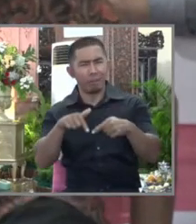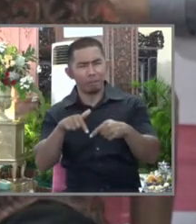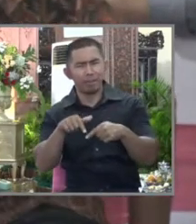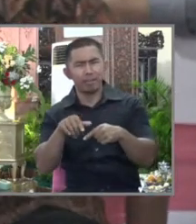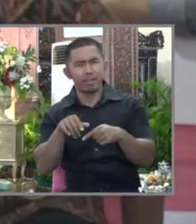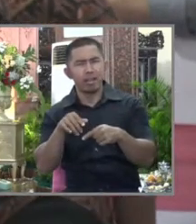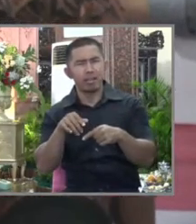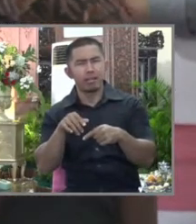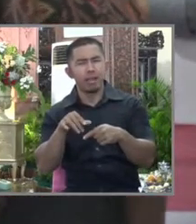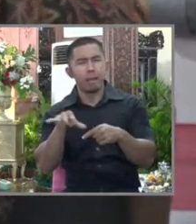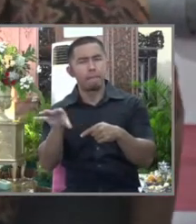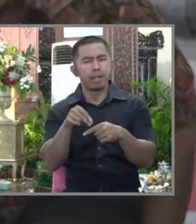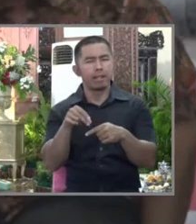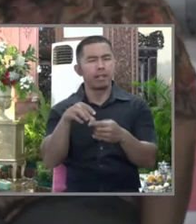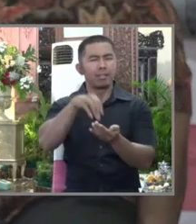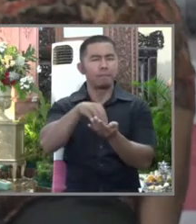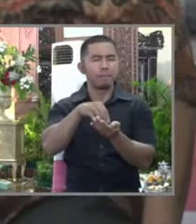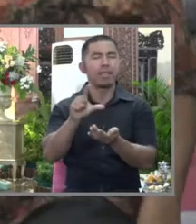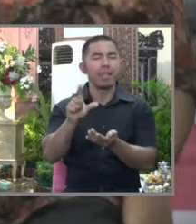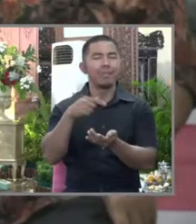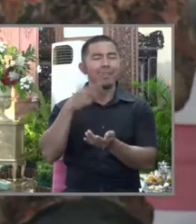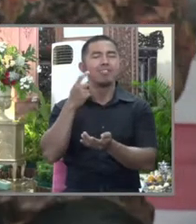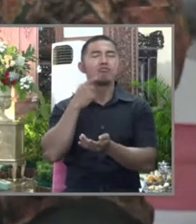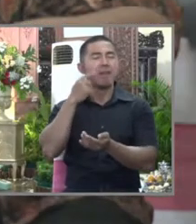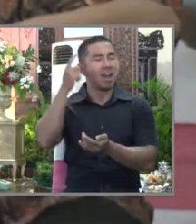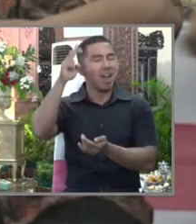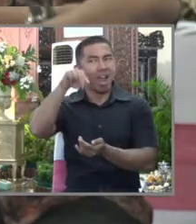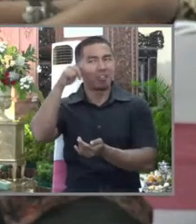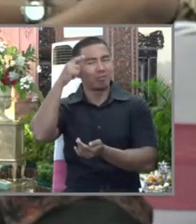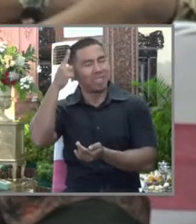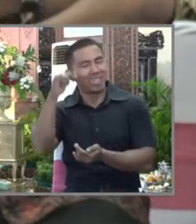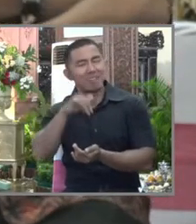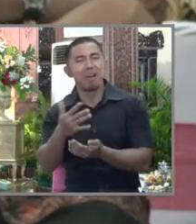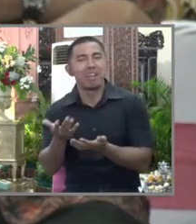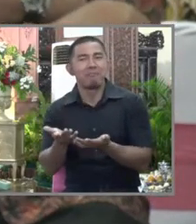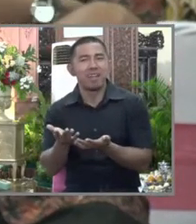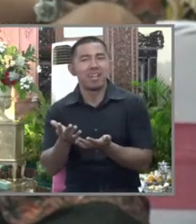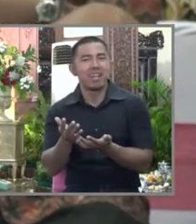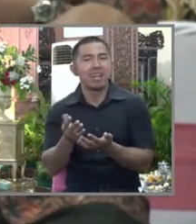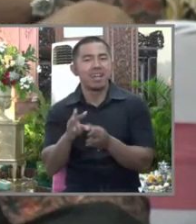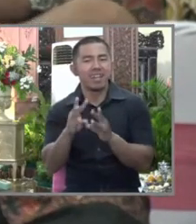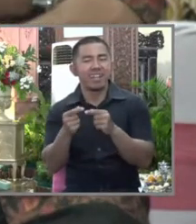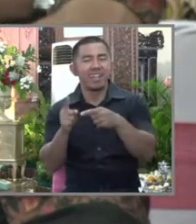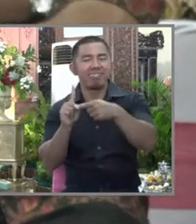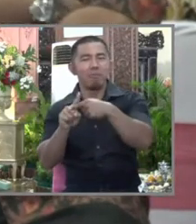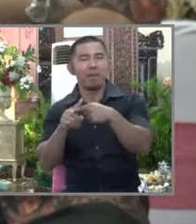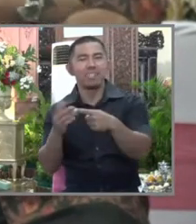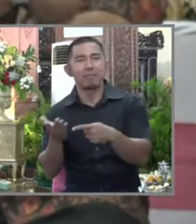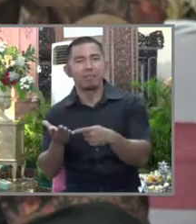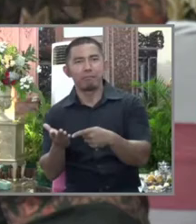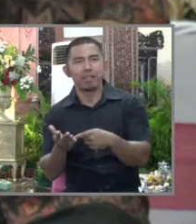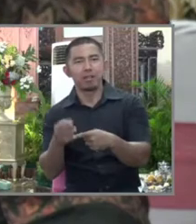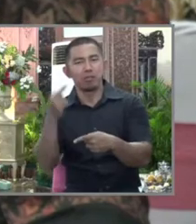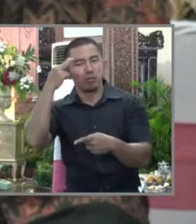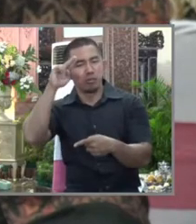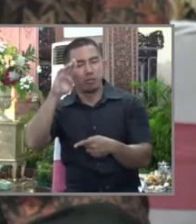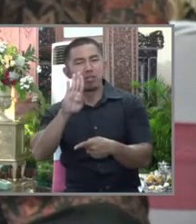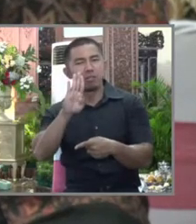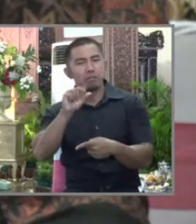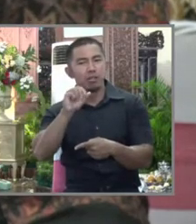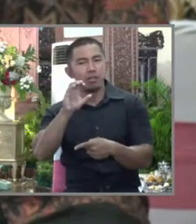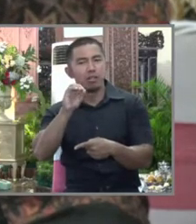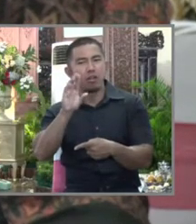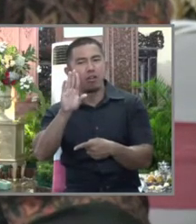daerah yang lain sekiranya harus kita pikirkan juga bagaimana nilai tambahnya juga harus ke peti ke Blora hutan Blora